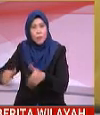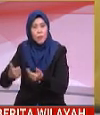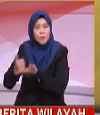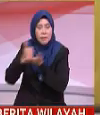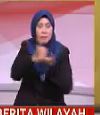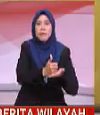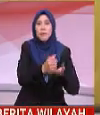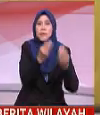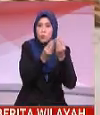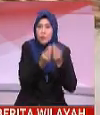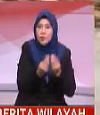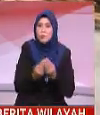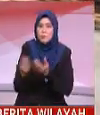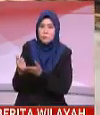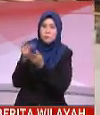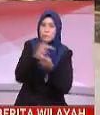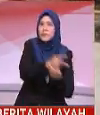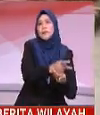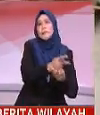satu jumlah tertentu.